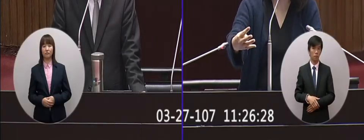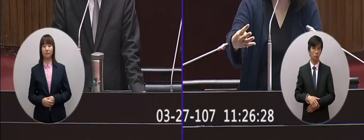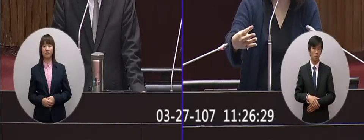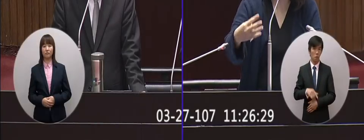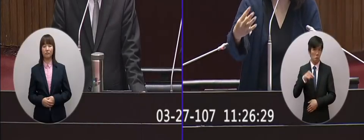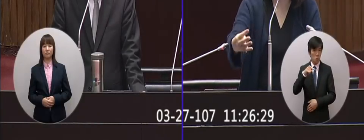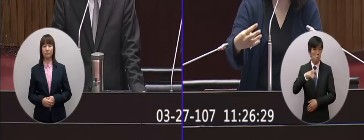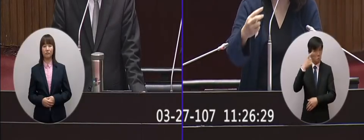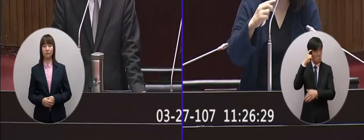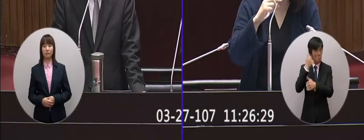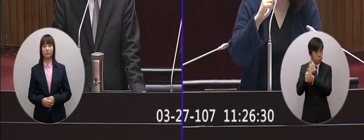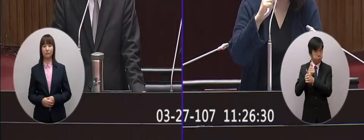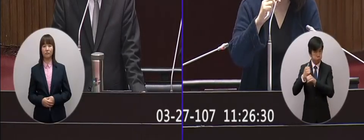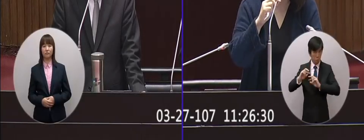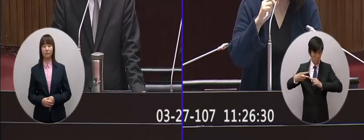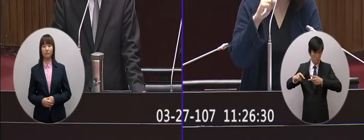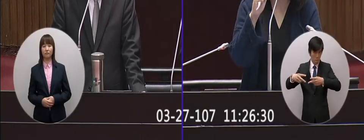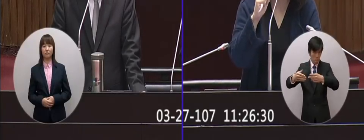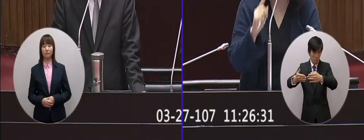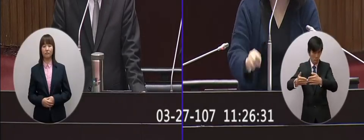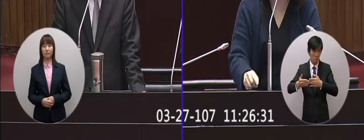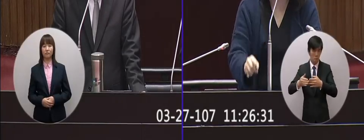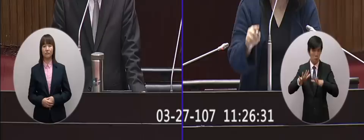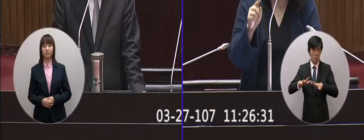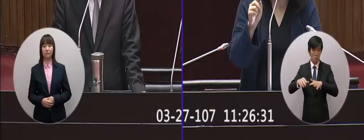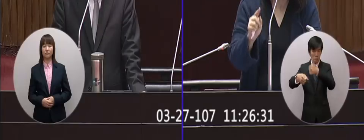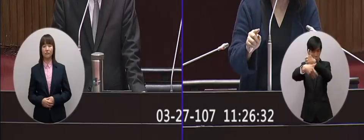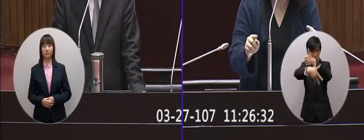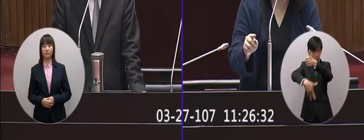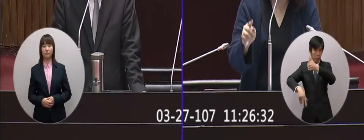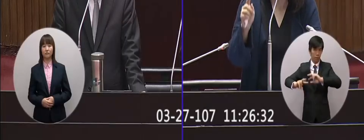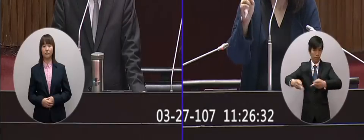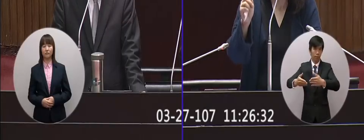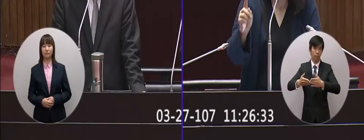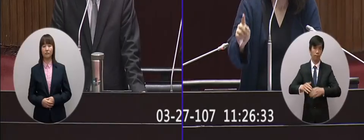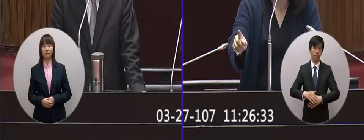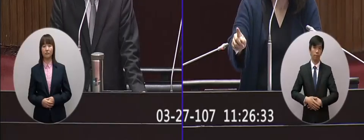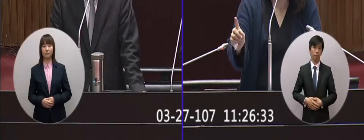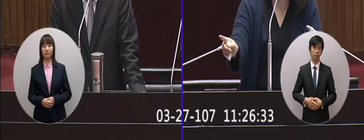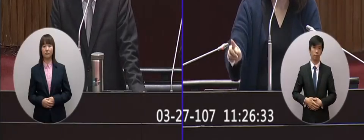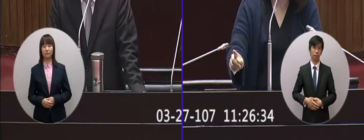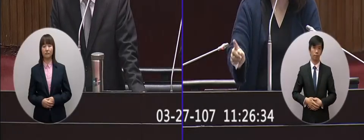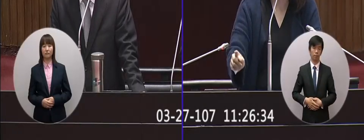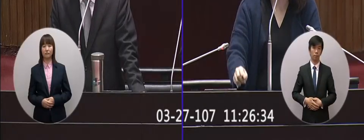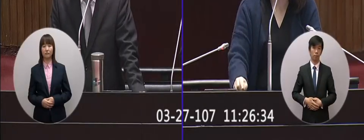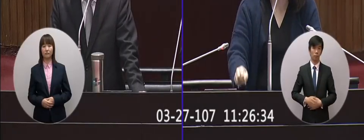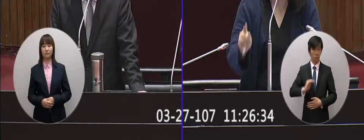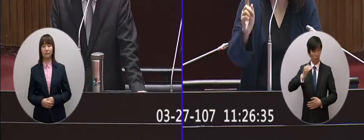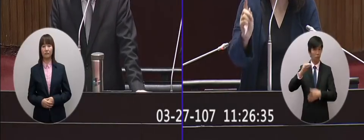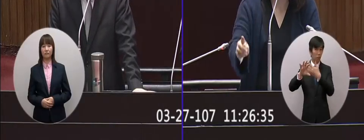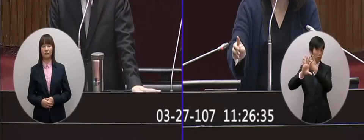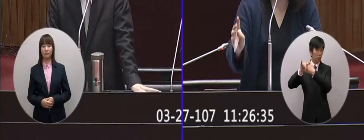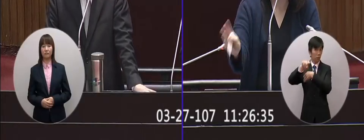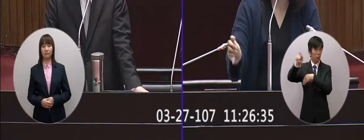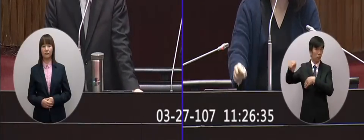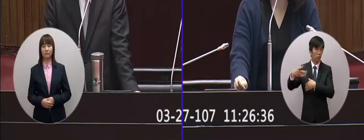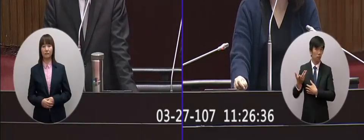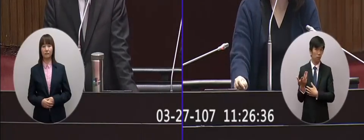要做改进，所以才会有这样的一个主改的想法。可是呢，国外也有这样的一个